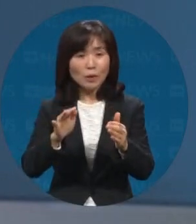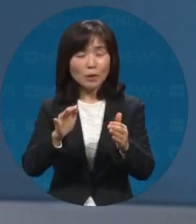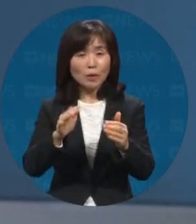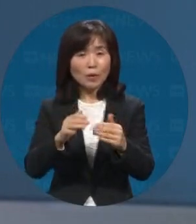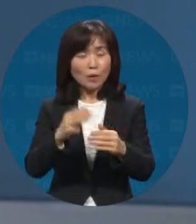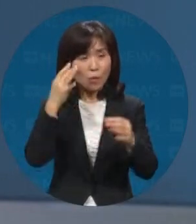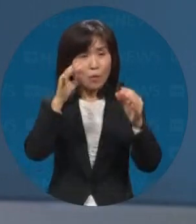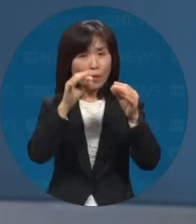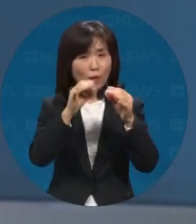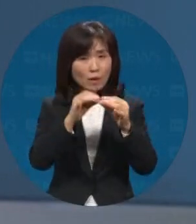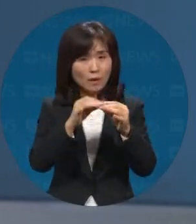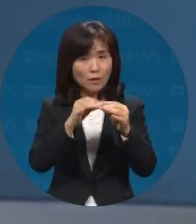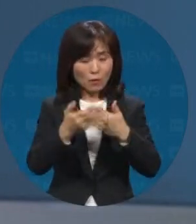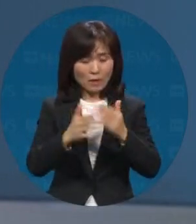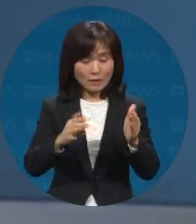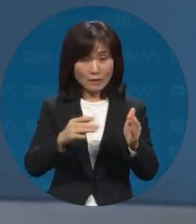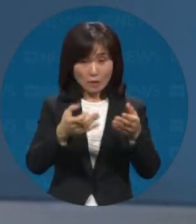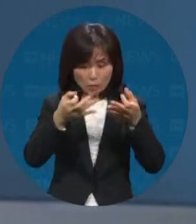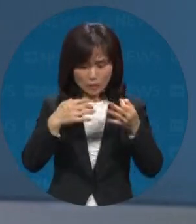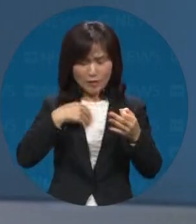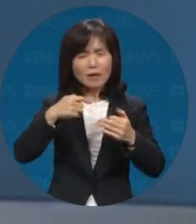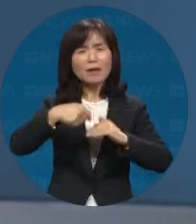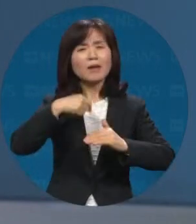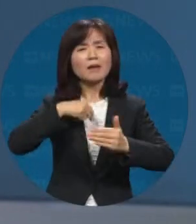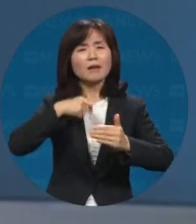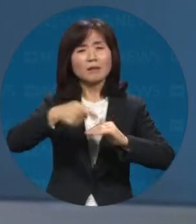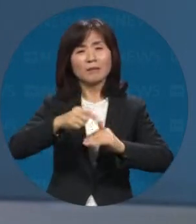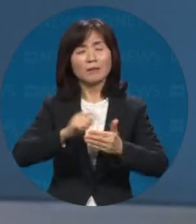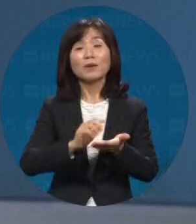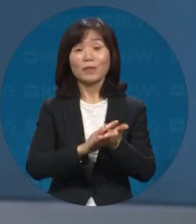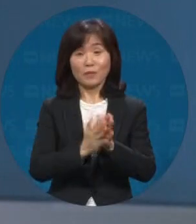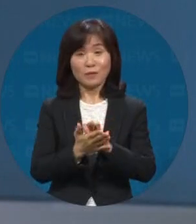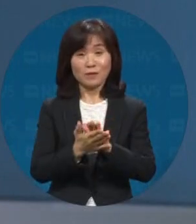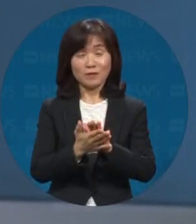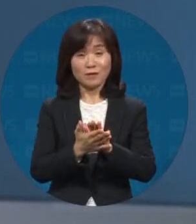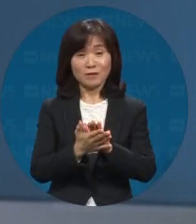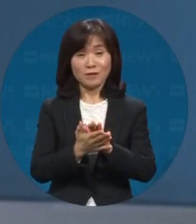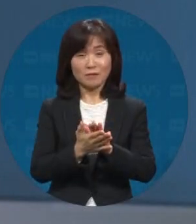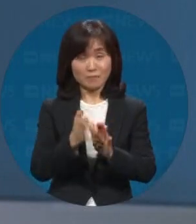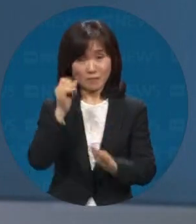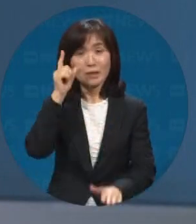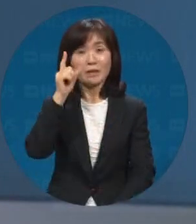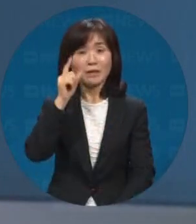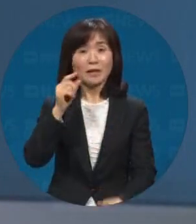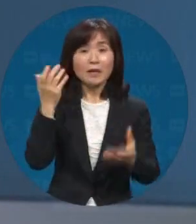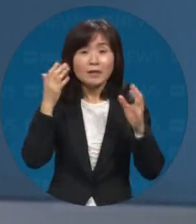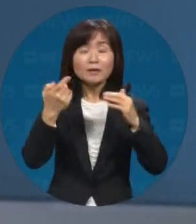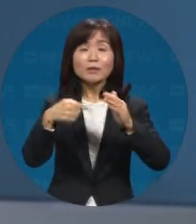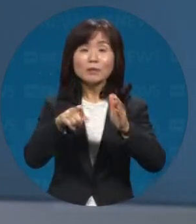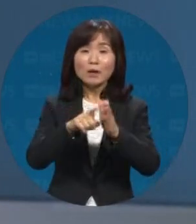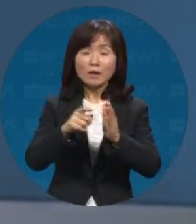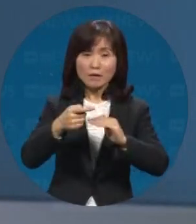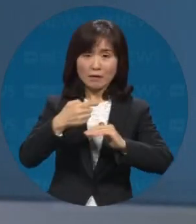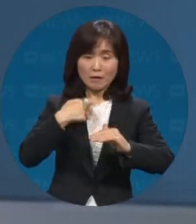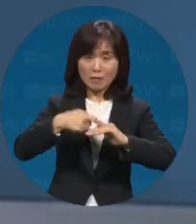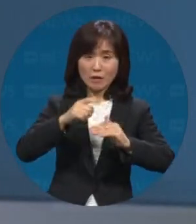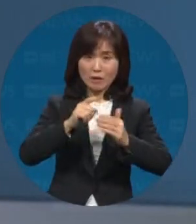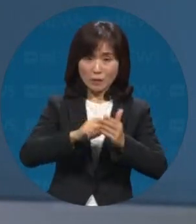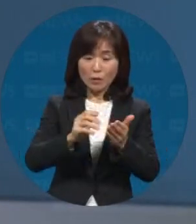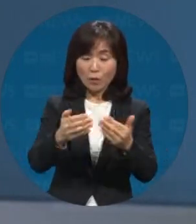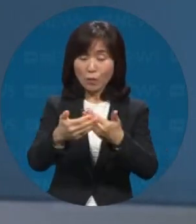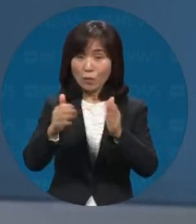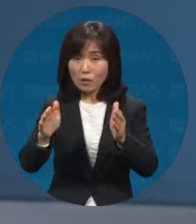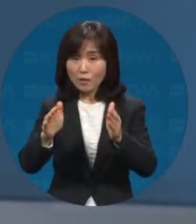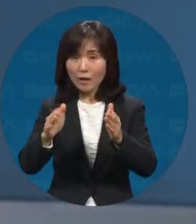바라보는 내 마음 내 마음의 변화였구나 하는 것이었습니다 아이들을 위하는 내 마음이 공간을 바꾸고 또 아이들을